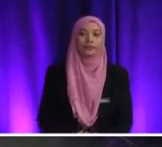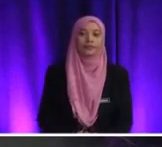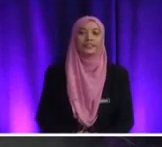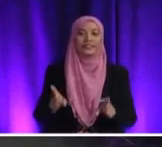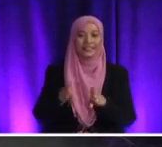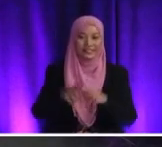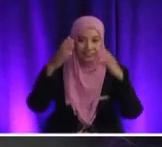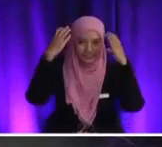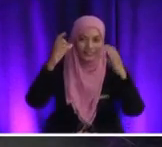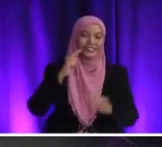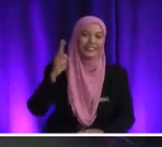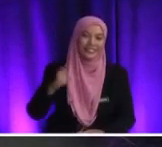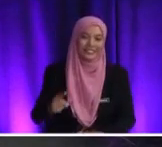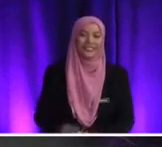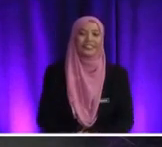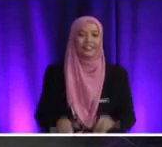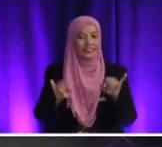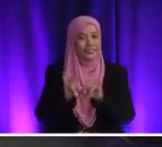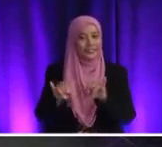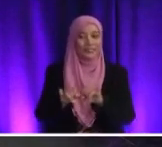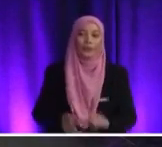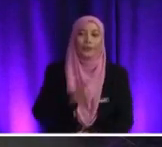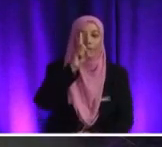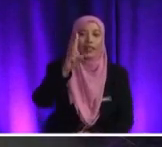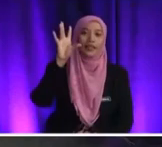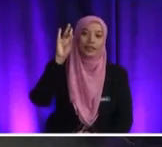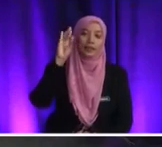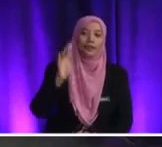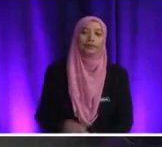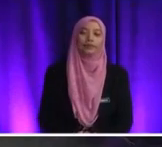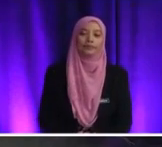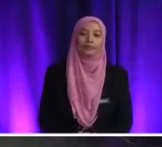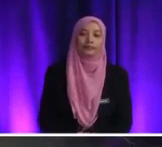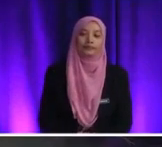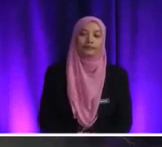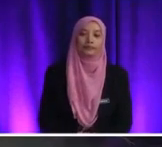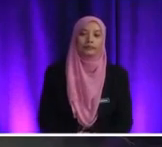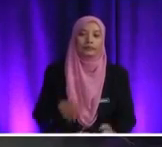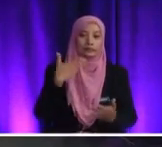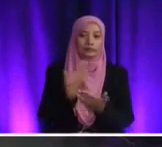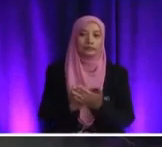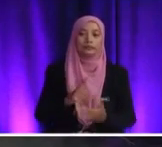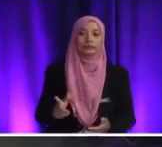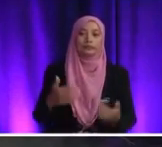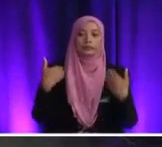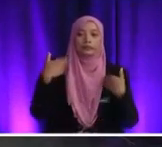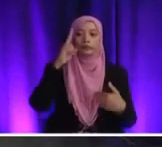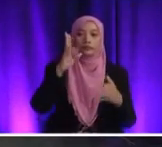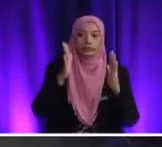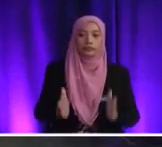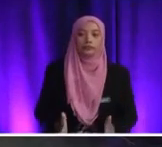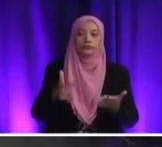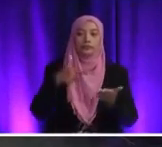enak juga satu bintang yelah kita tanya ada dua orang Nazir